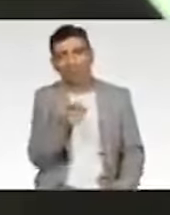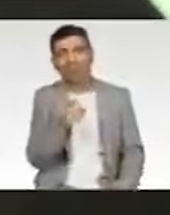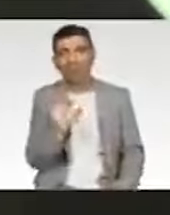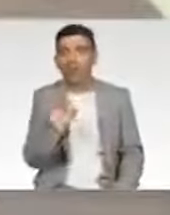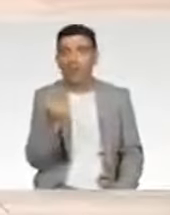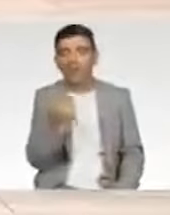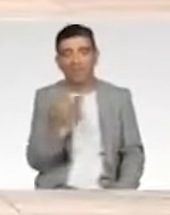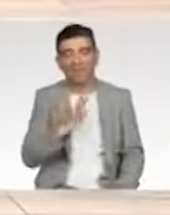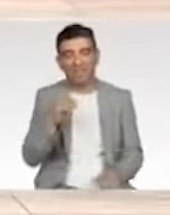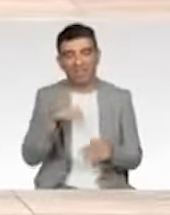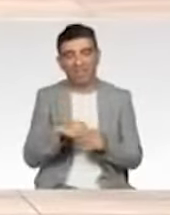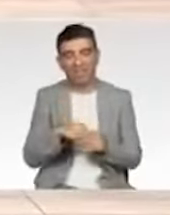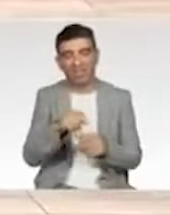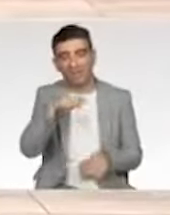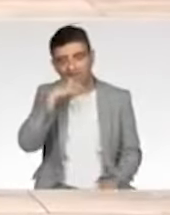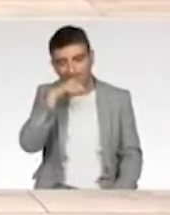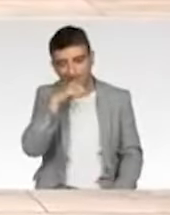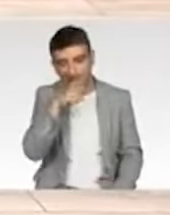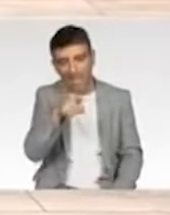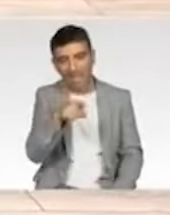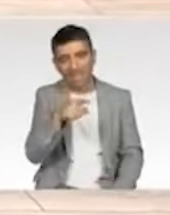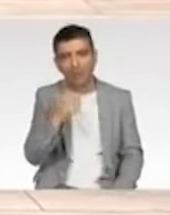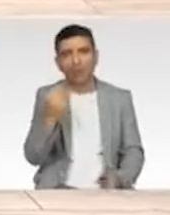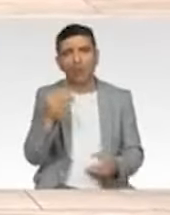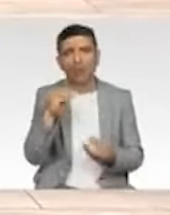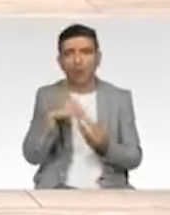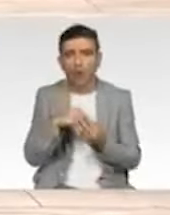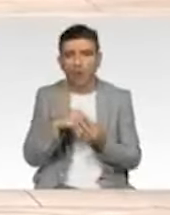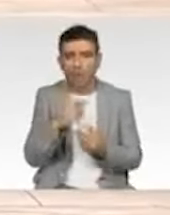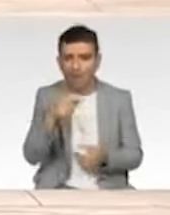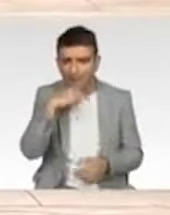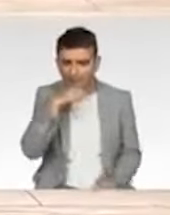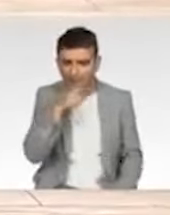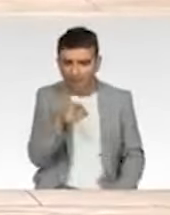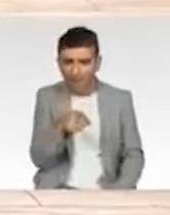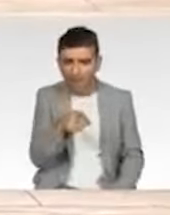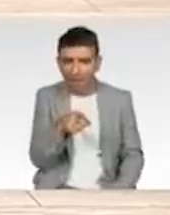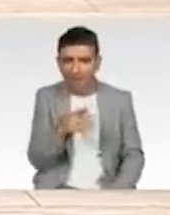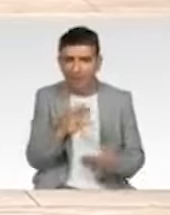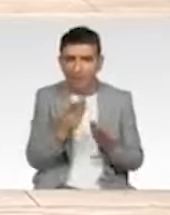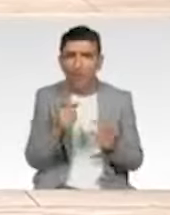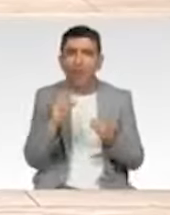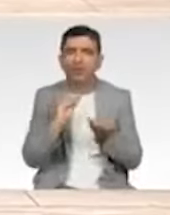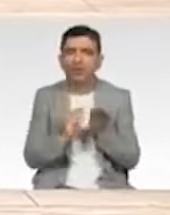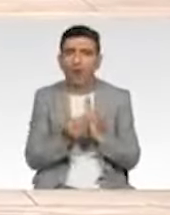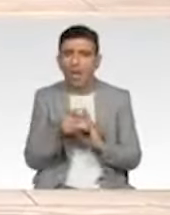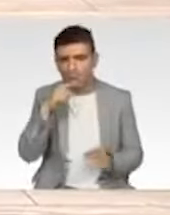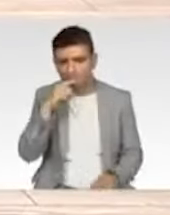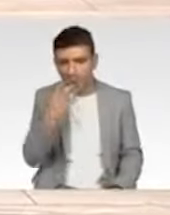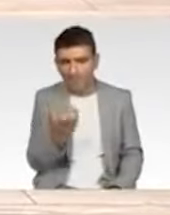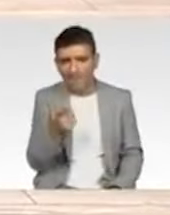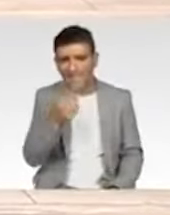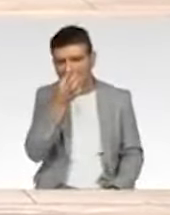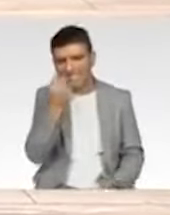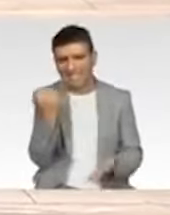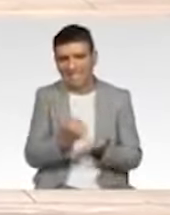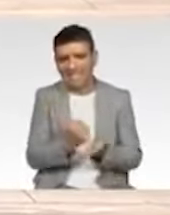var içinde, biber, dolma biber. Neydi ya? Soğan, domates,